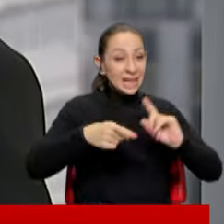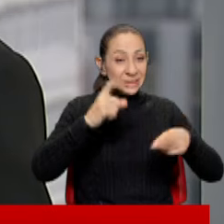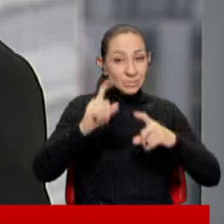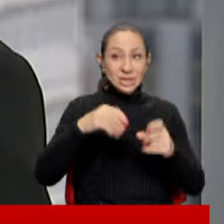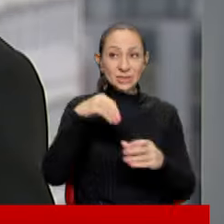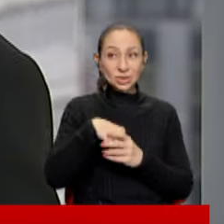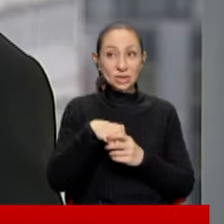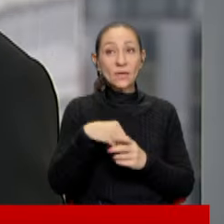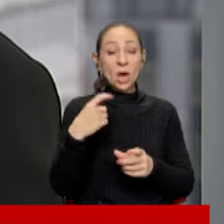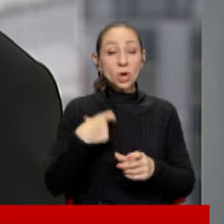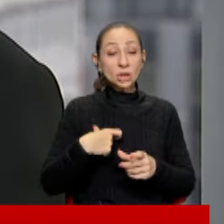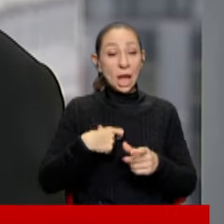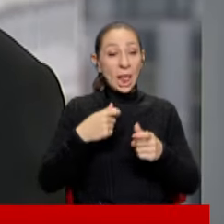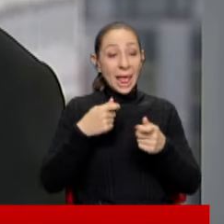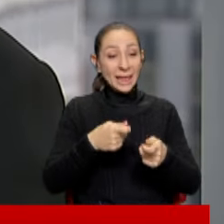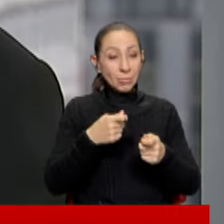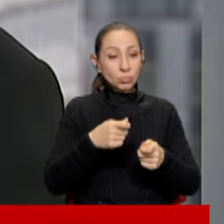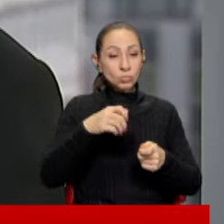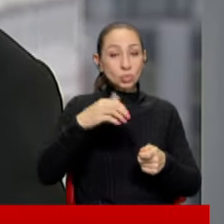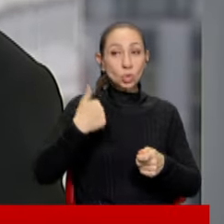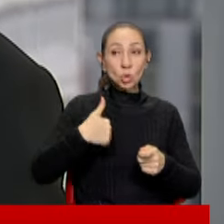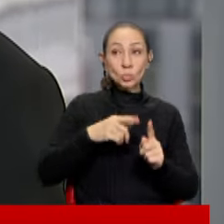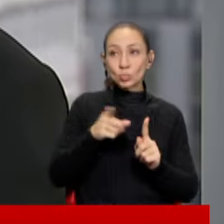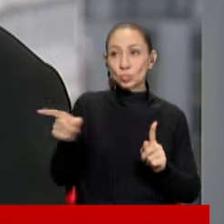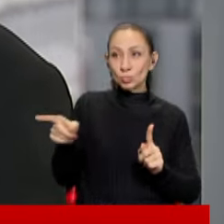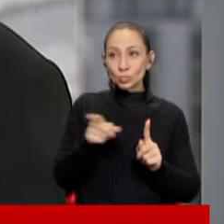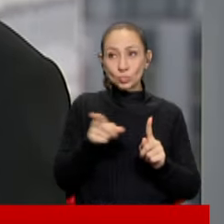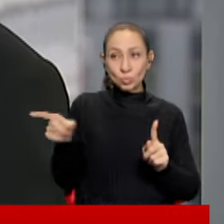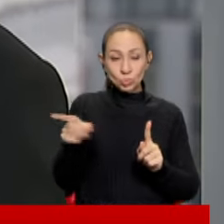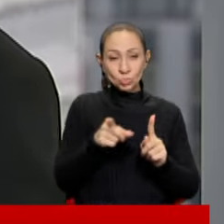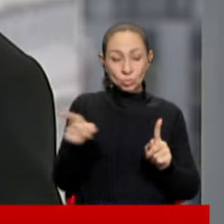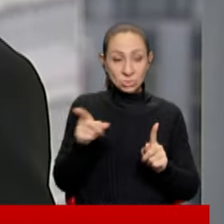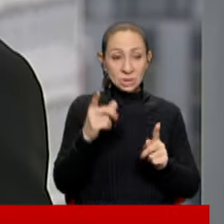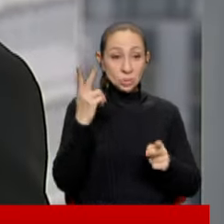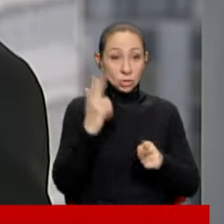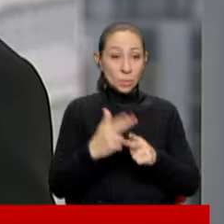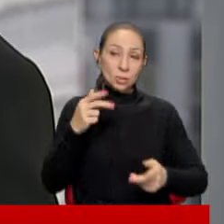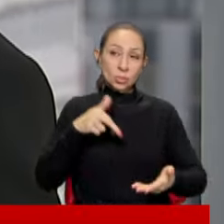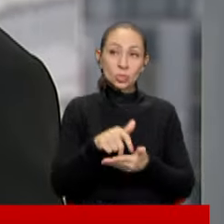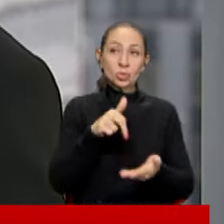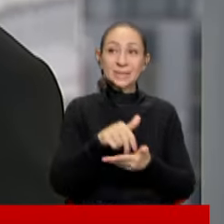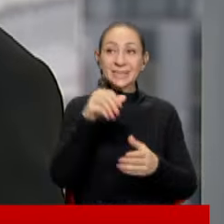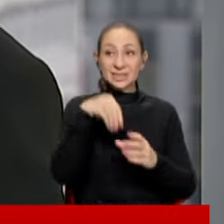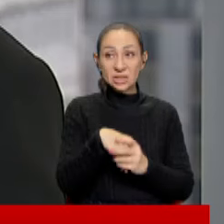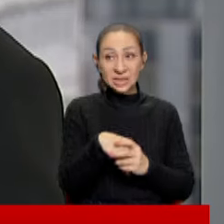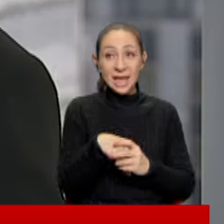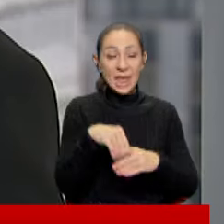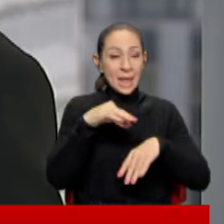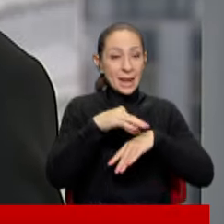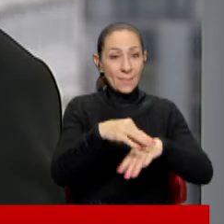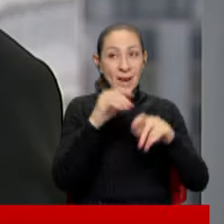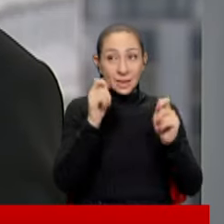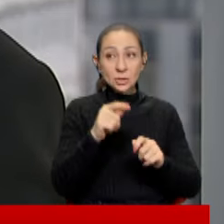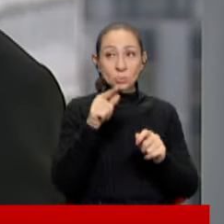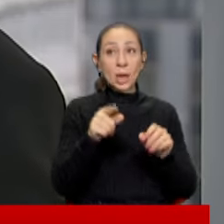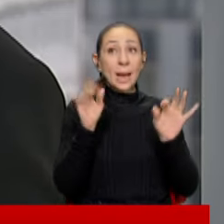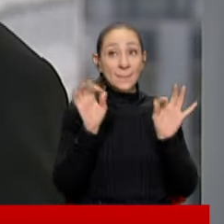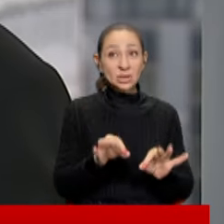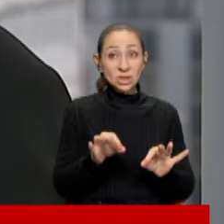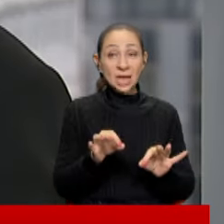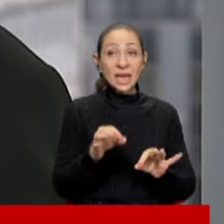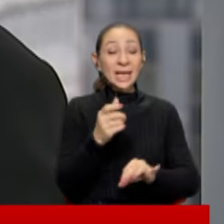içinde mesela ve özel öğretim kurumlarına yönlendirmede en hızlı şekilde aksiyon alınabilmesi açısından rehberlik yapacağız. Burayla